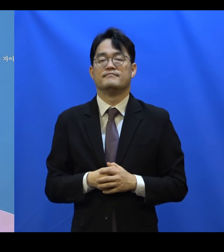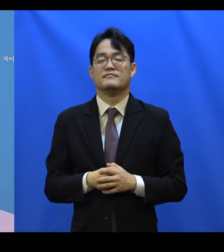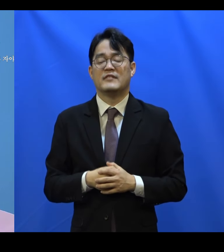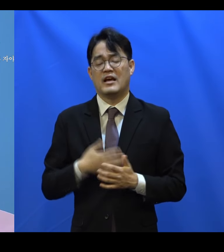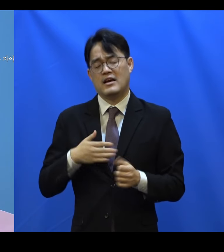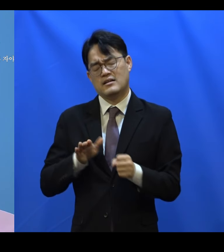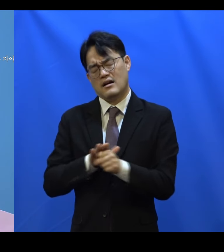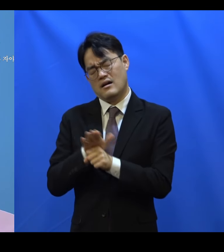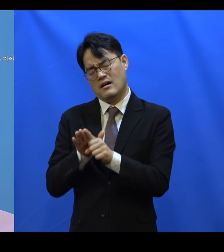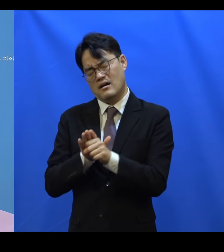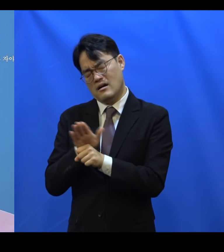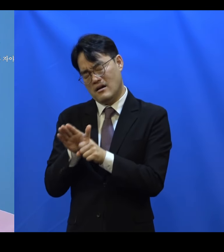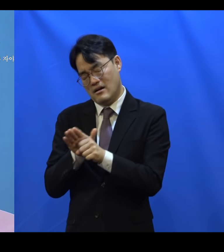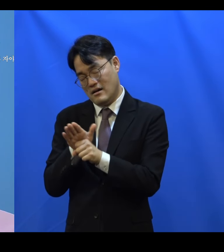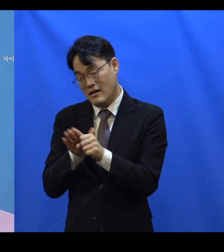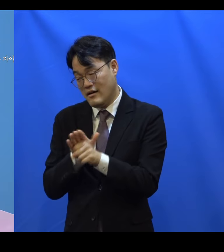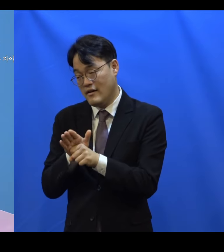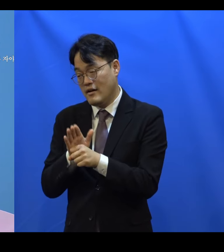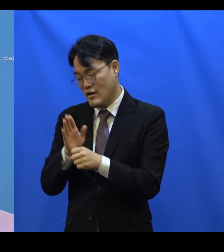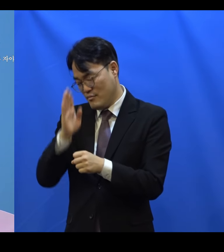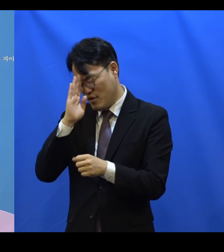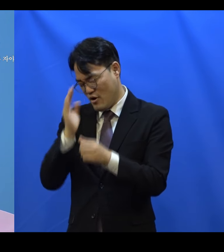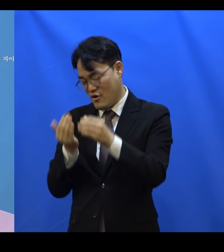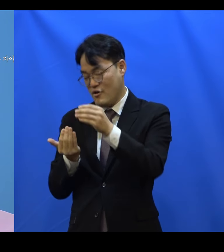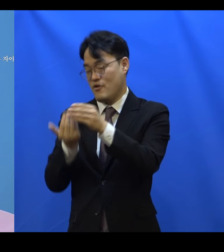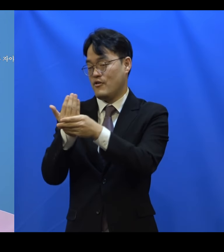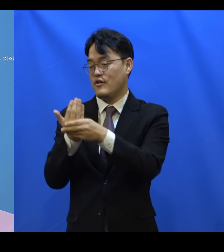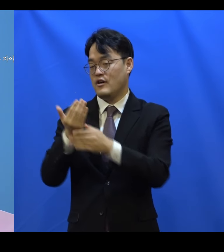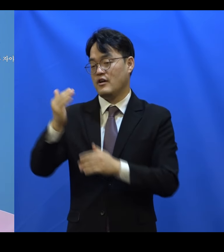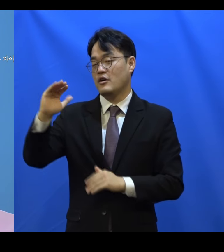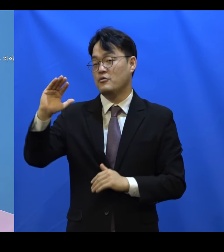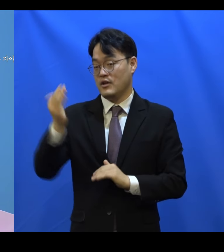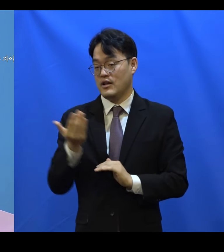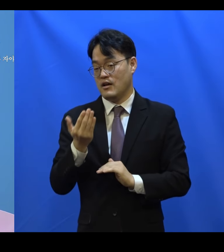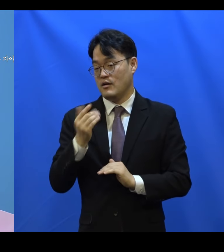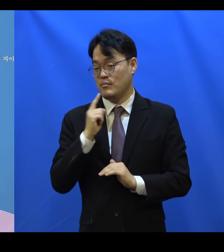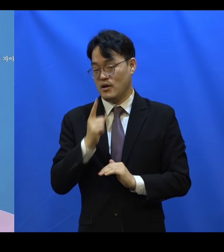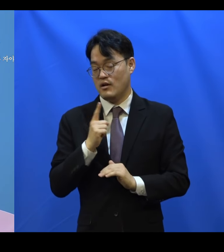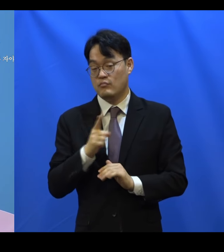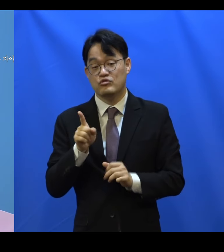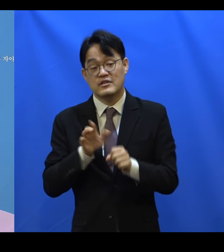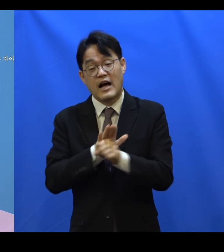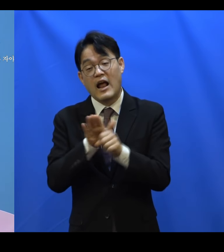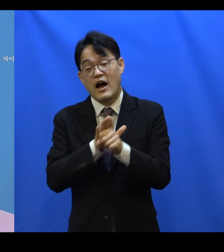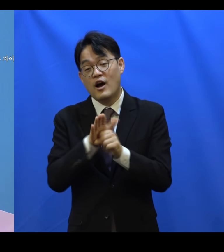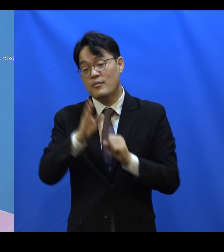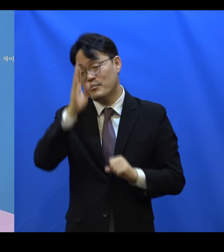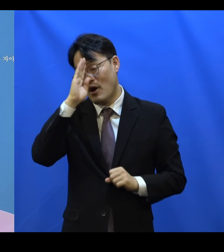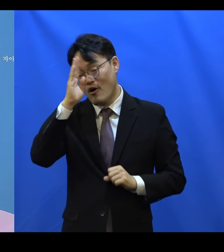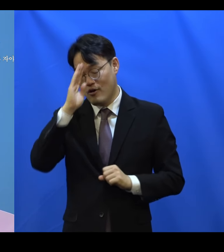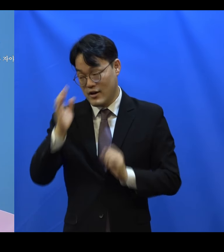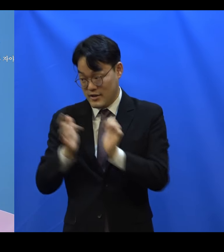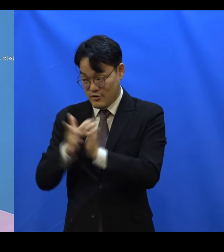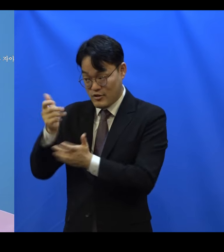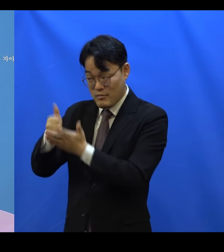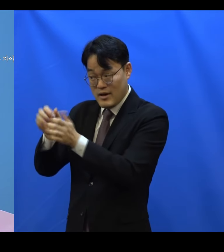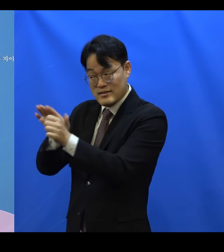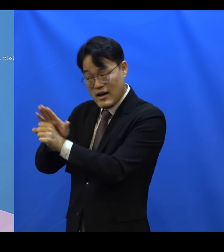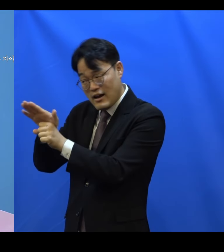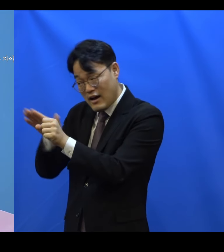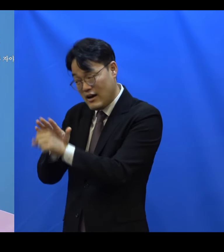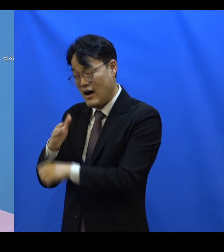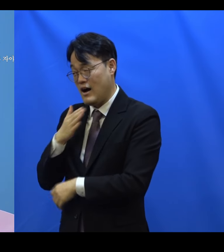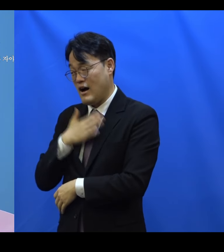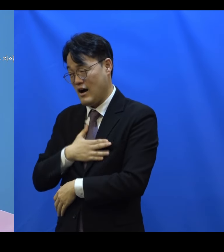사랑함으로 병이 생겼다. 이 말은 사랑에 부족해서 생긴 증상이 아니에요. 반대예요. 그리스도의 사랑을 몰라서가 아니라 알았기 때문에 생긴